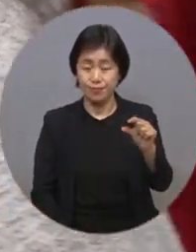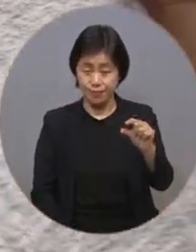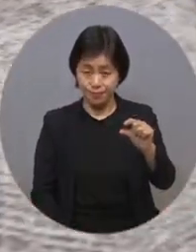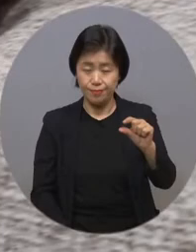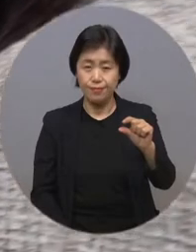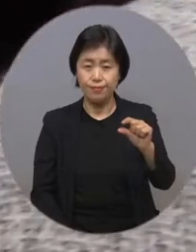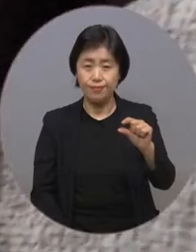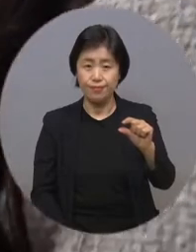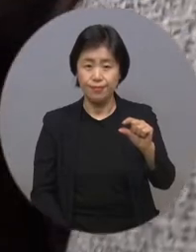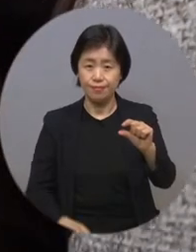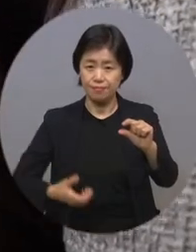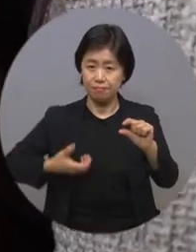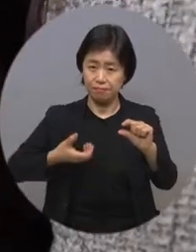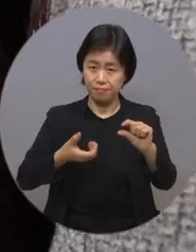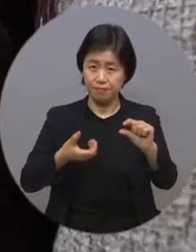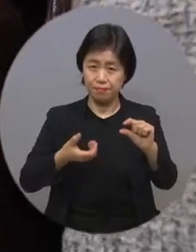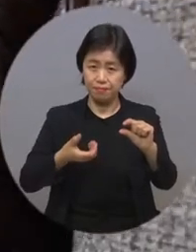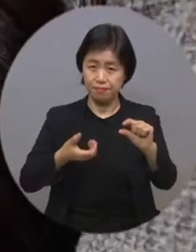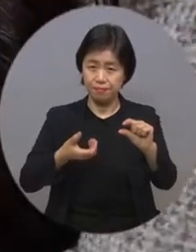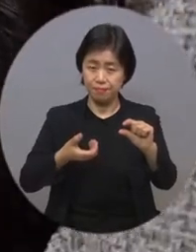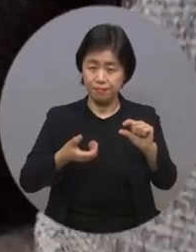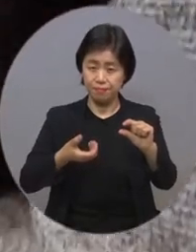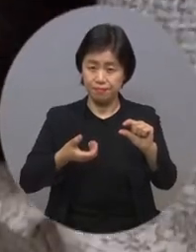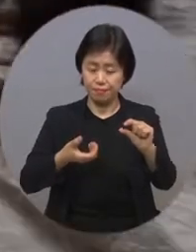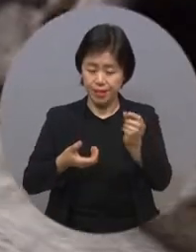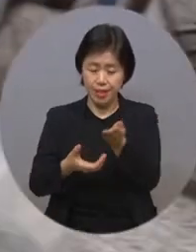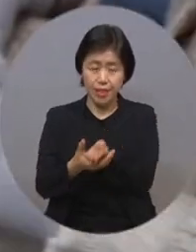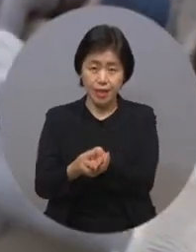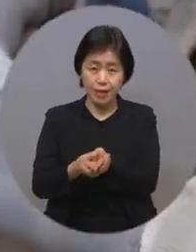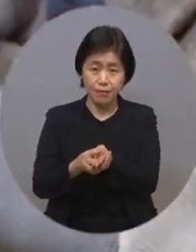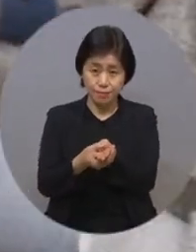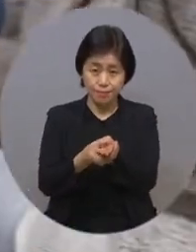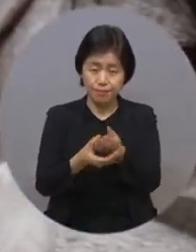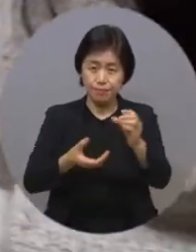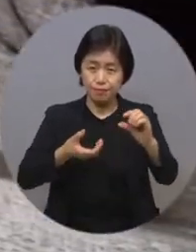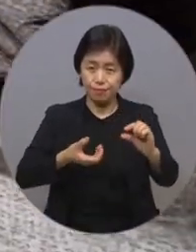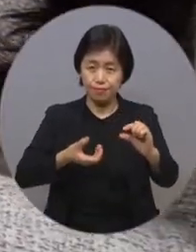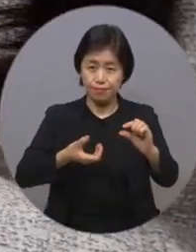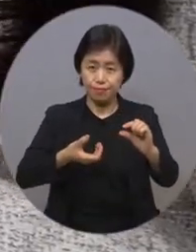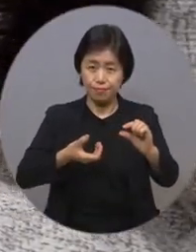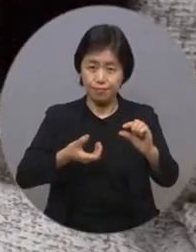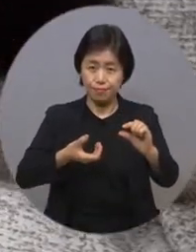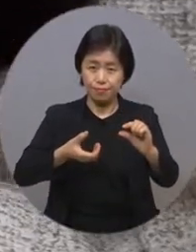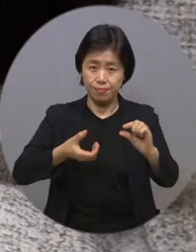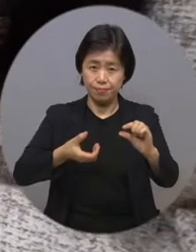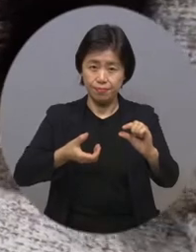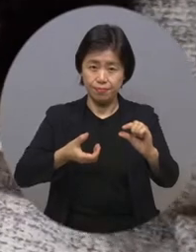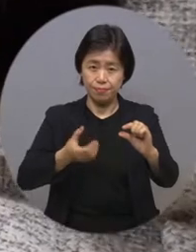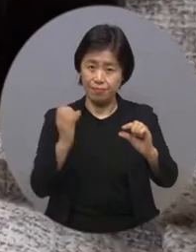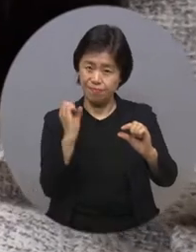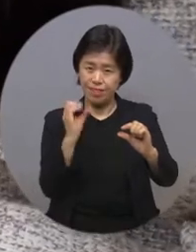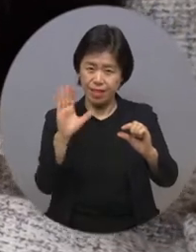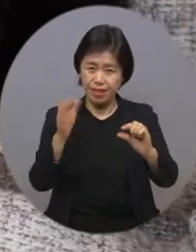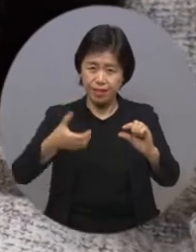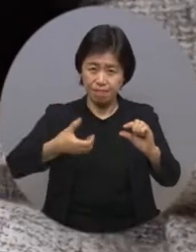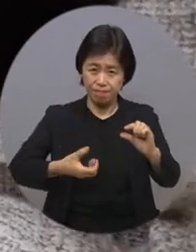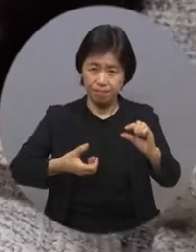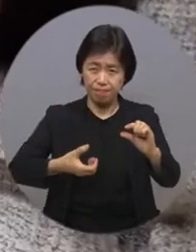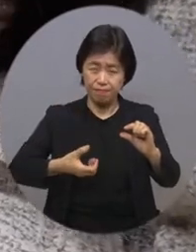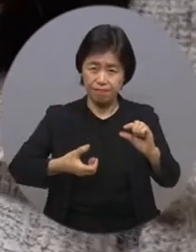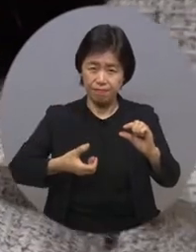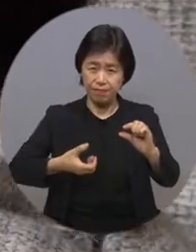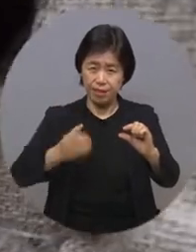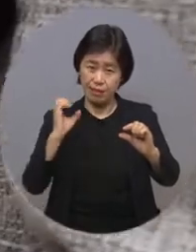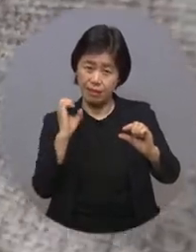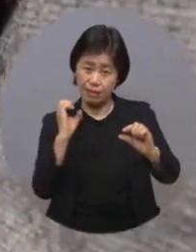네. 그다음에 드라이버를 손등이 아래로 가게 네. 하셔가지고 이렇게 잡으셔야 돼요. 아. 네, 이렇게 잡으시면 굉장히